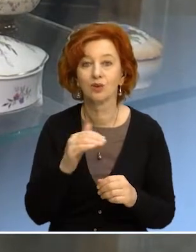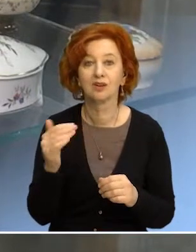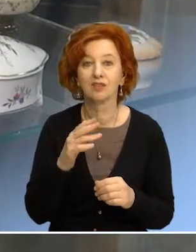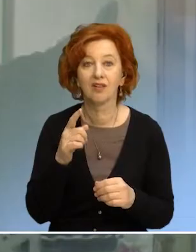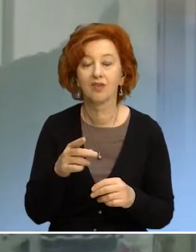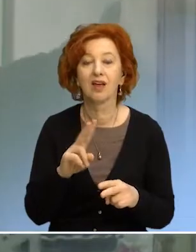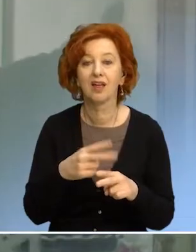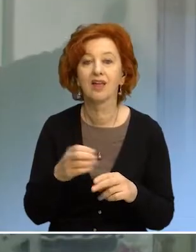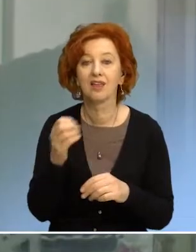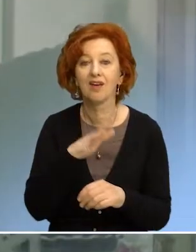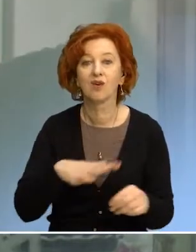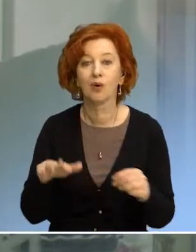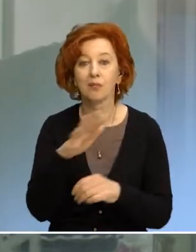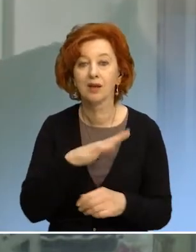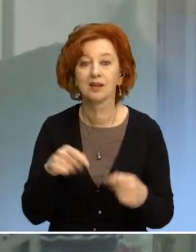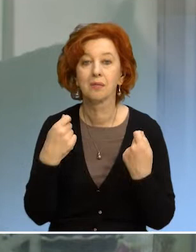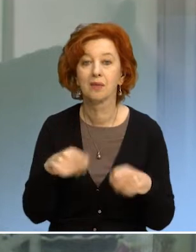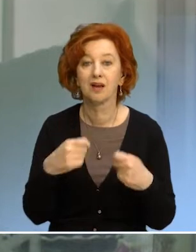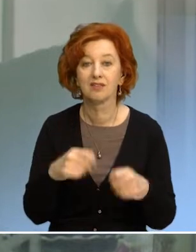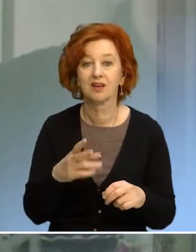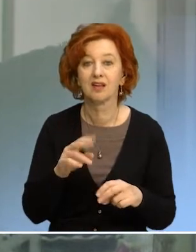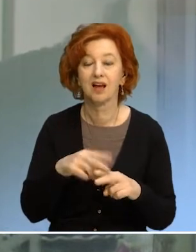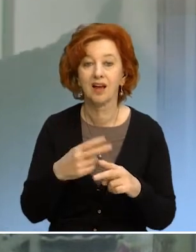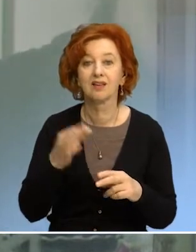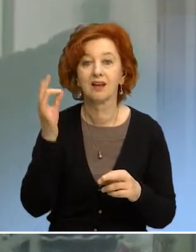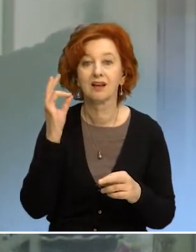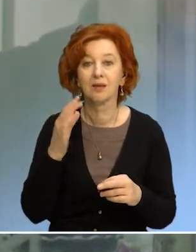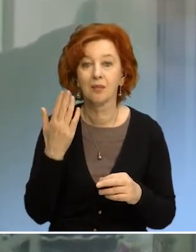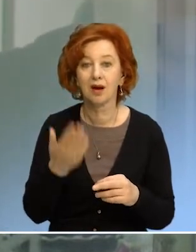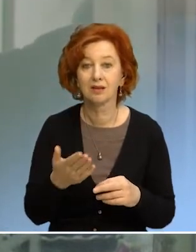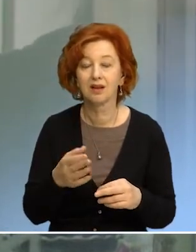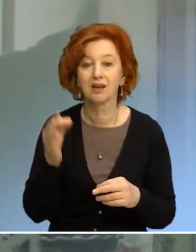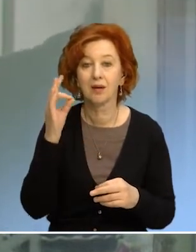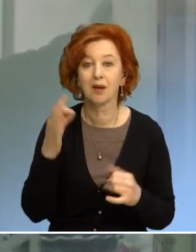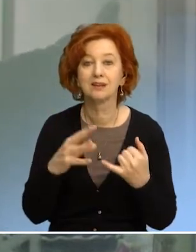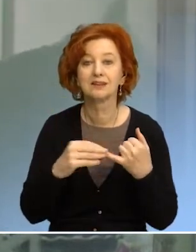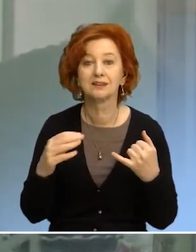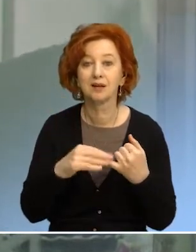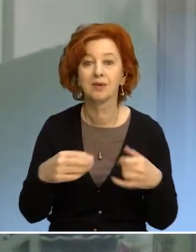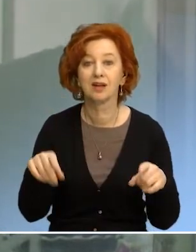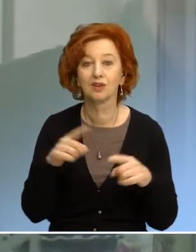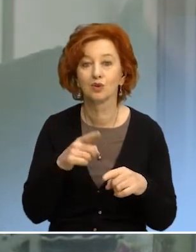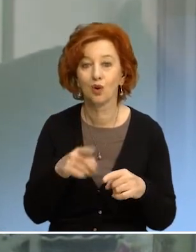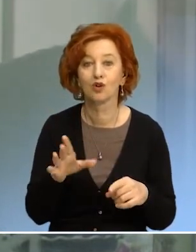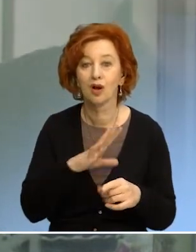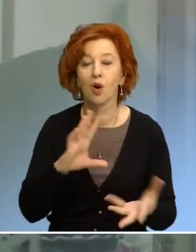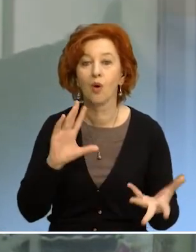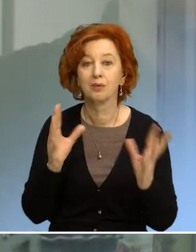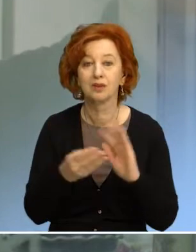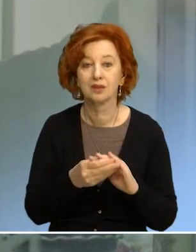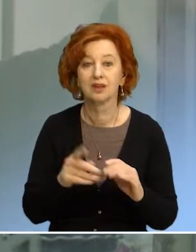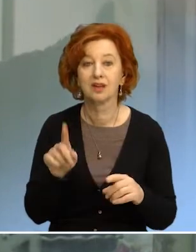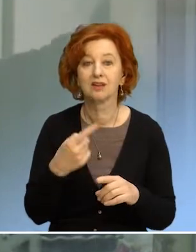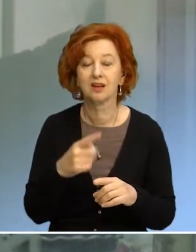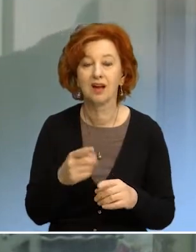фарфор. И европейские производители – это Германия, ну, германские земли, которые тогда не были еще объединены,